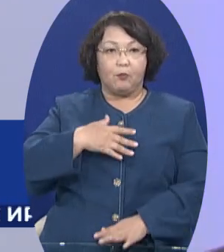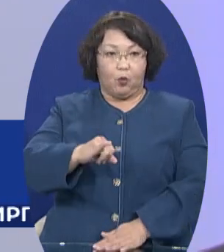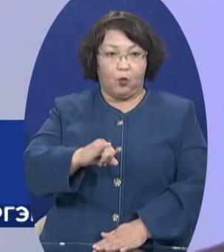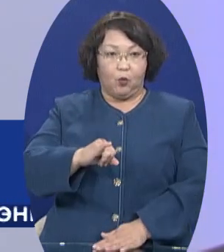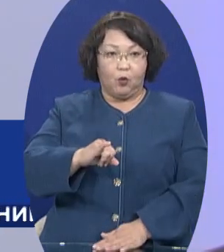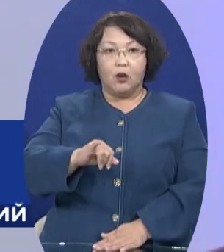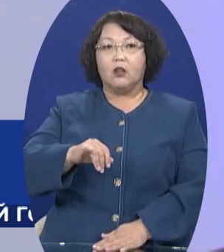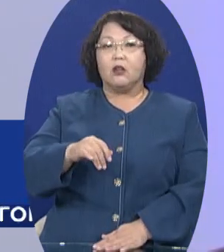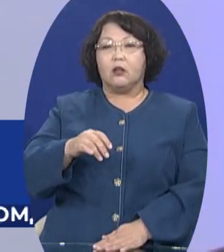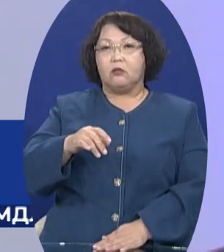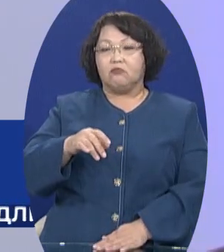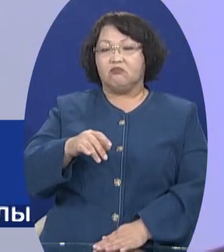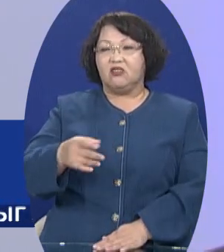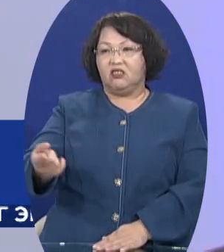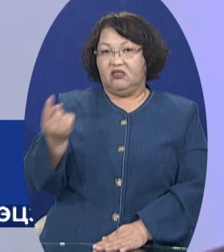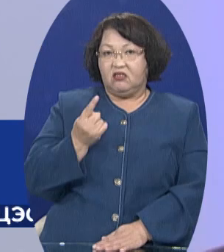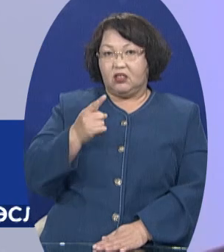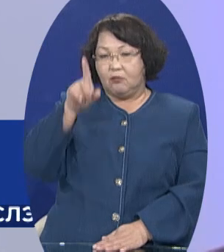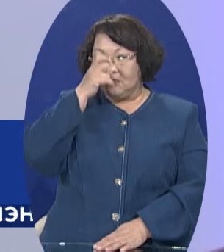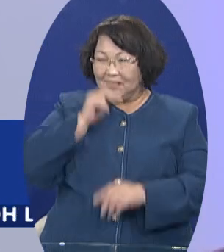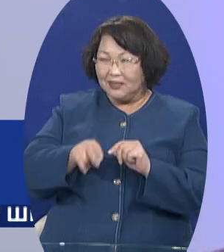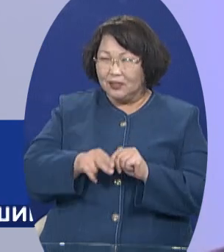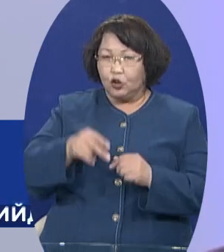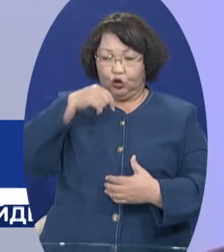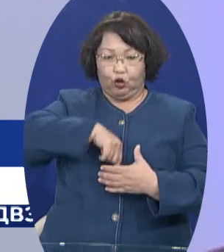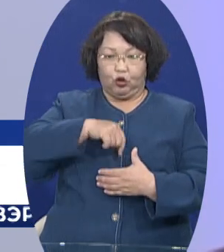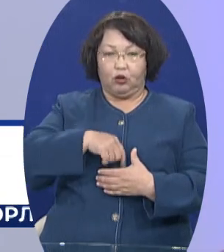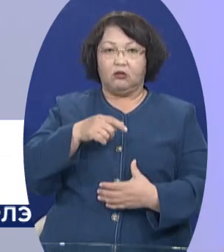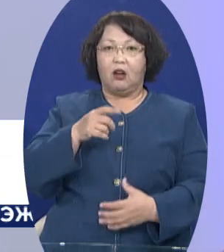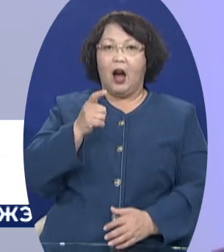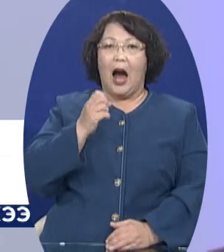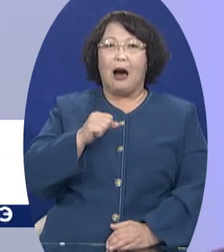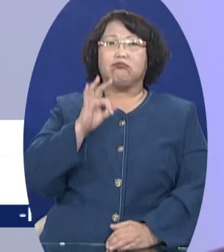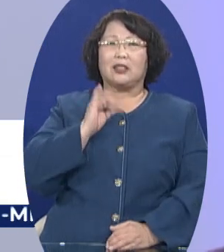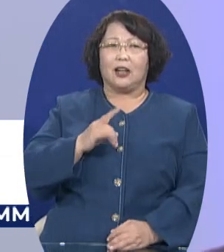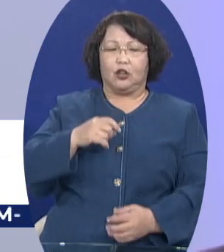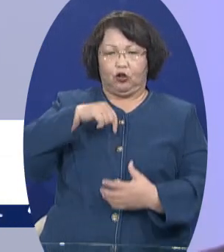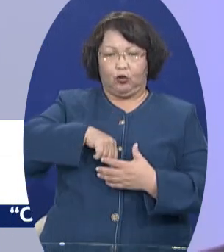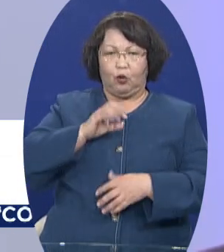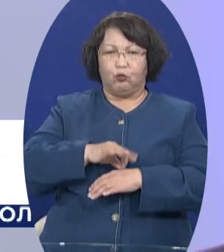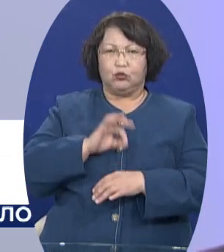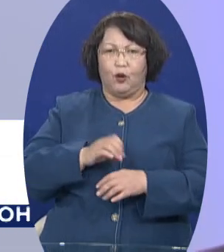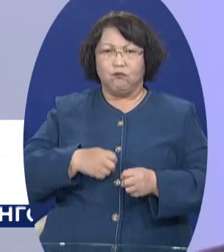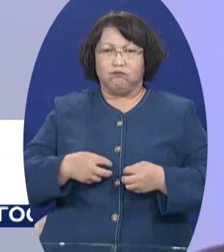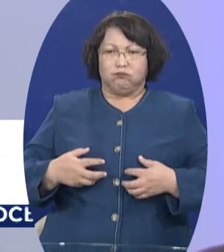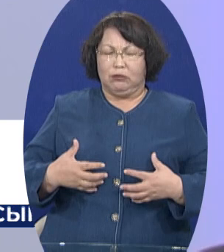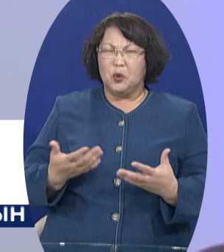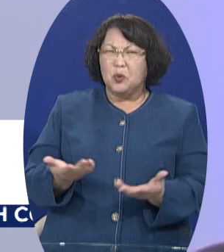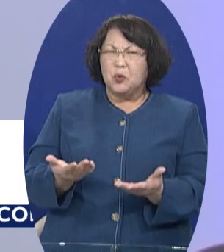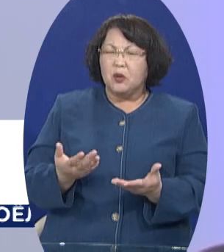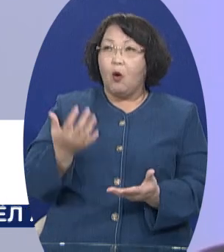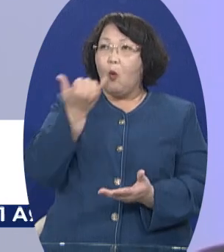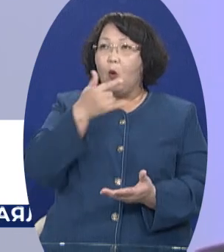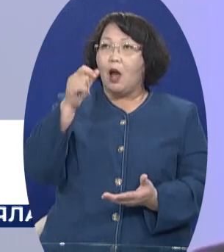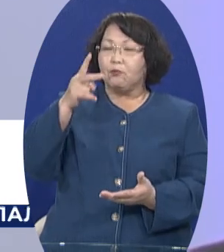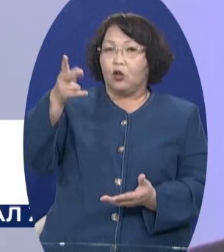үзүүлэхээр ирсэн. Харин үздэг хийхэд дотор эргэтнүүд нь хавдартай болсон байсан. Үүгээр би юуг хэлэх гээд байна вэ гэхлээр уур амьсгалын